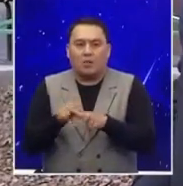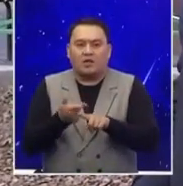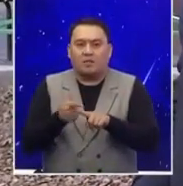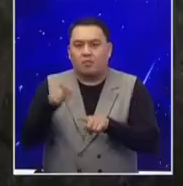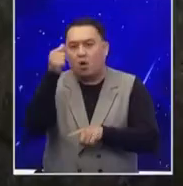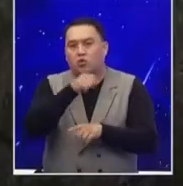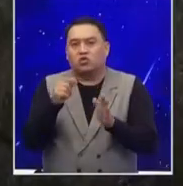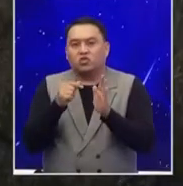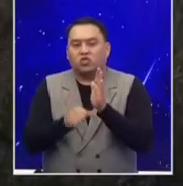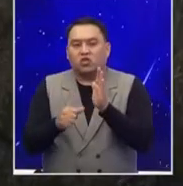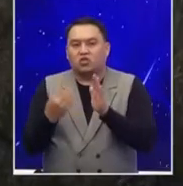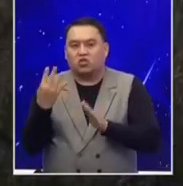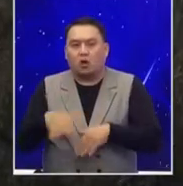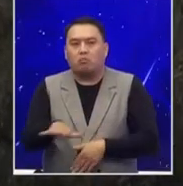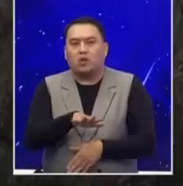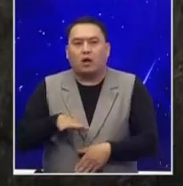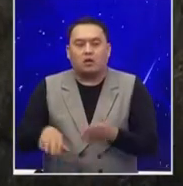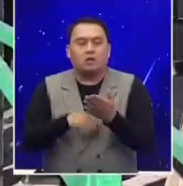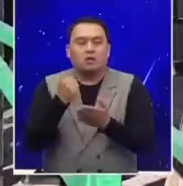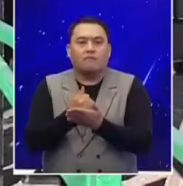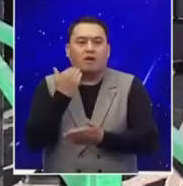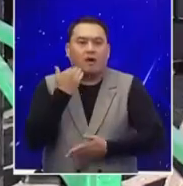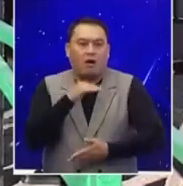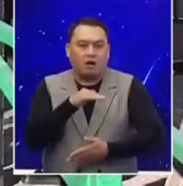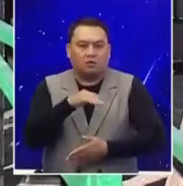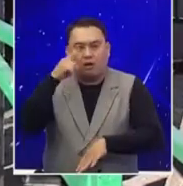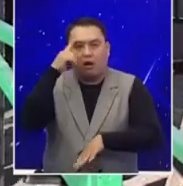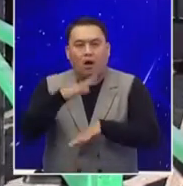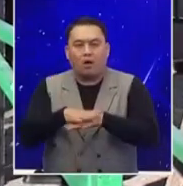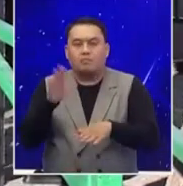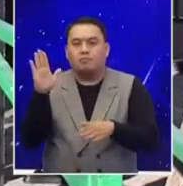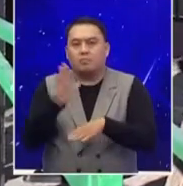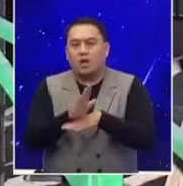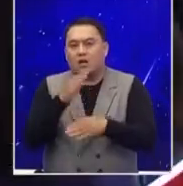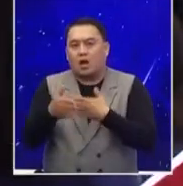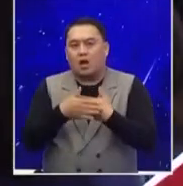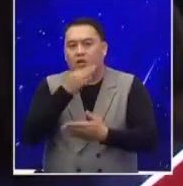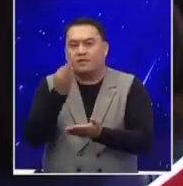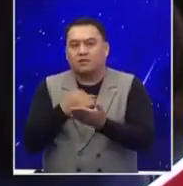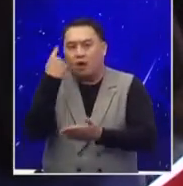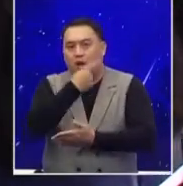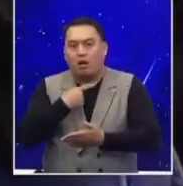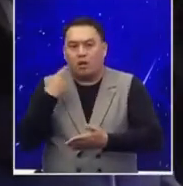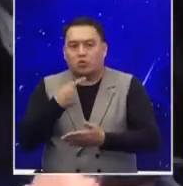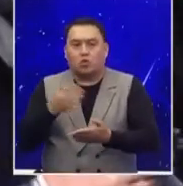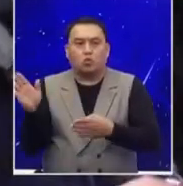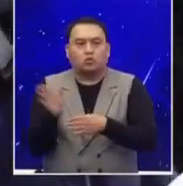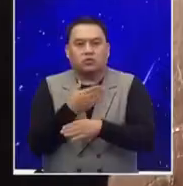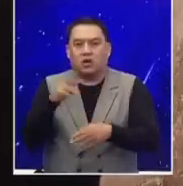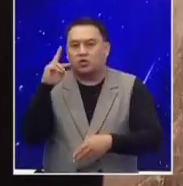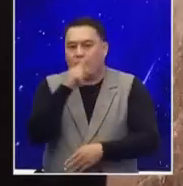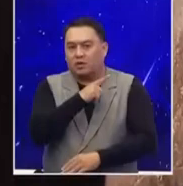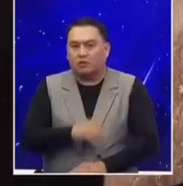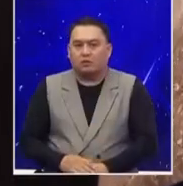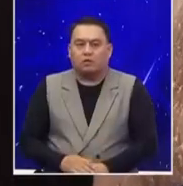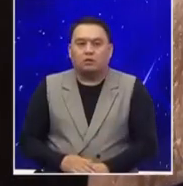году 64 дворовые площадки. И главное, качественно. Амандык Баталов поставил перед ответственными лицами конкретные сроки на устранение ошибок.